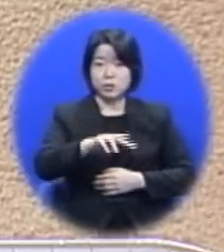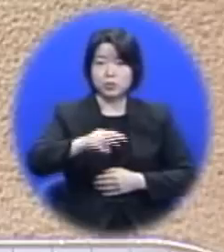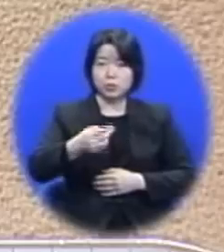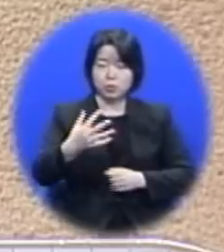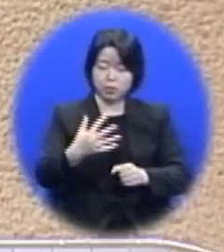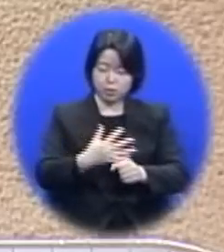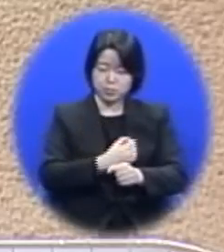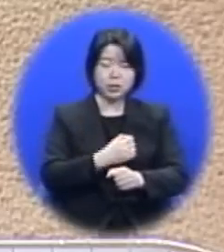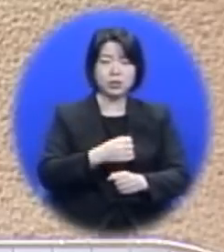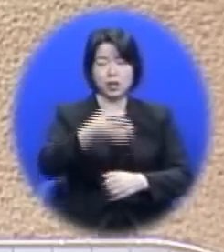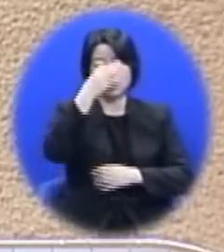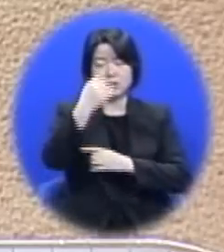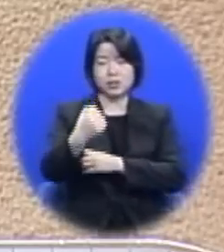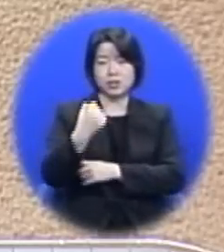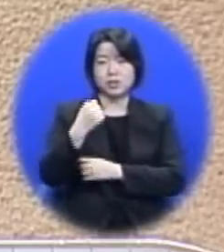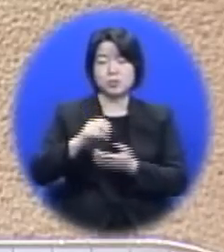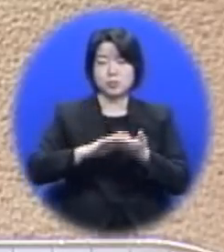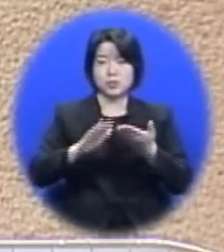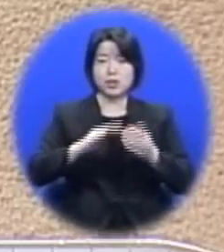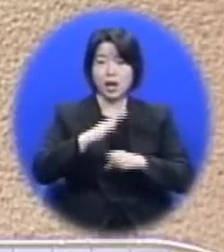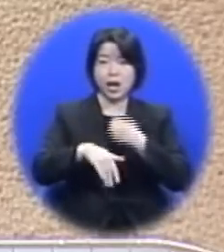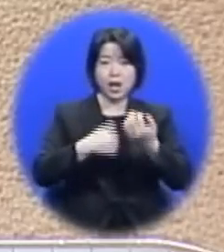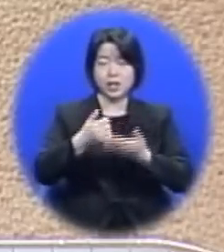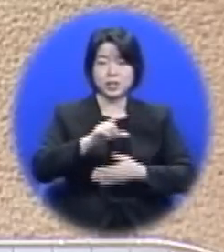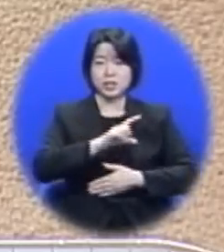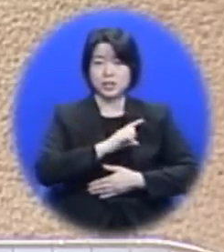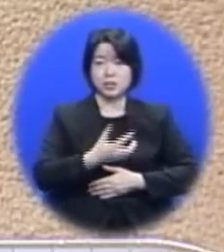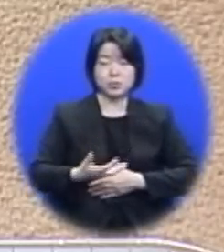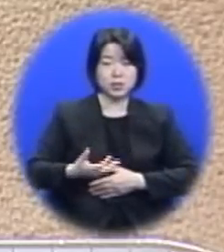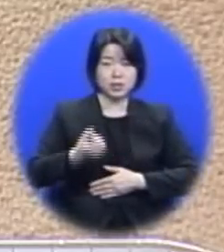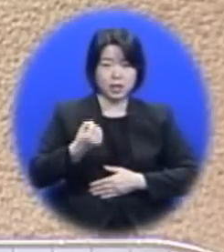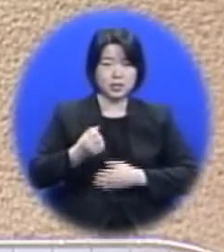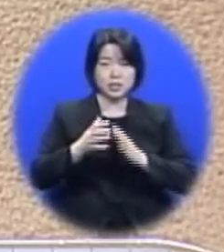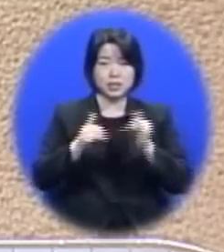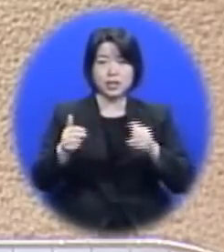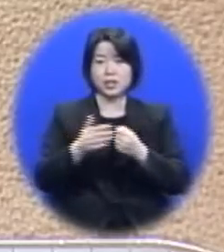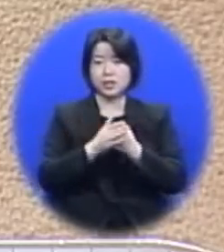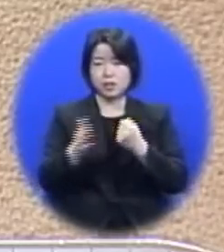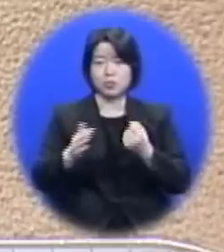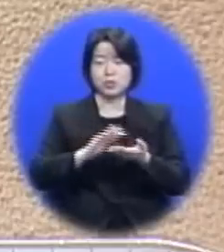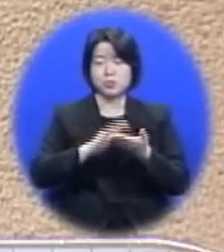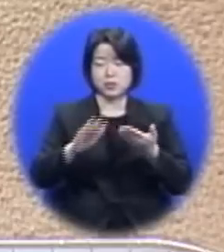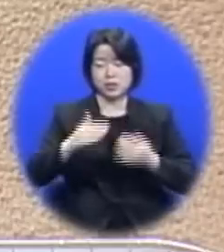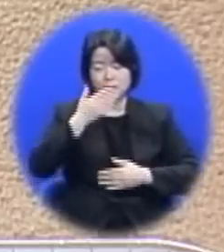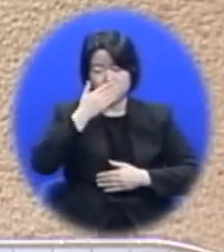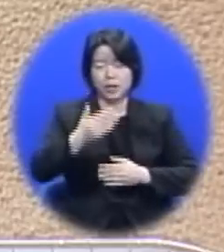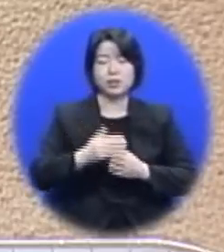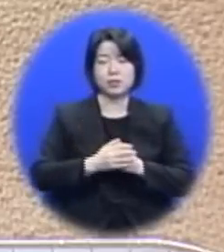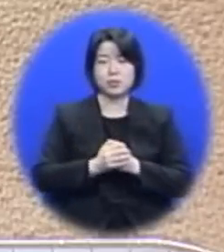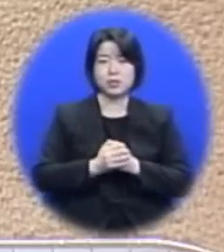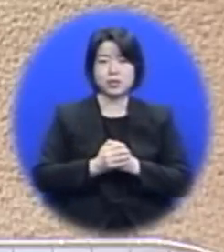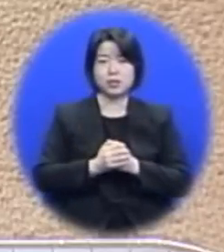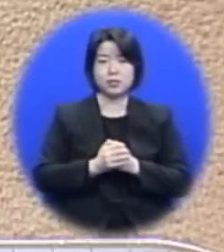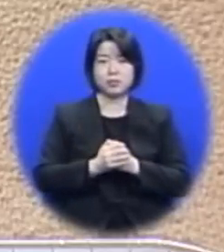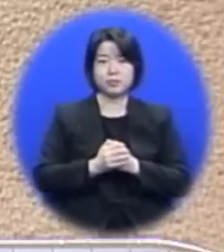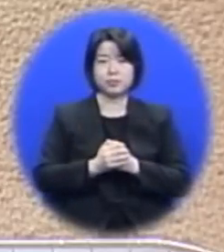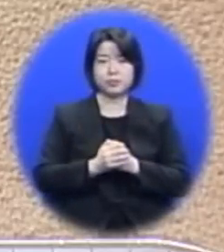능력이에요. 하나님의 이름을 가지고 있는 자이기 때문에 가능한 일인 것이죠.